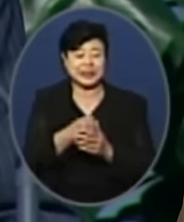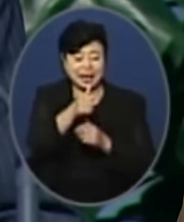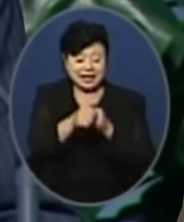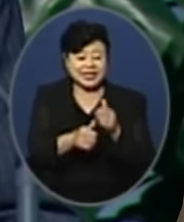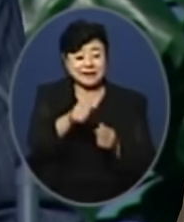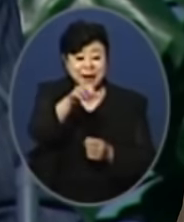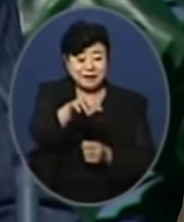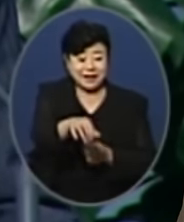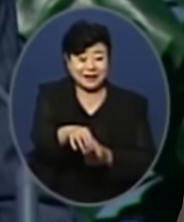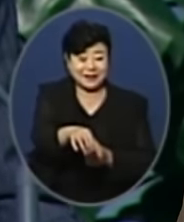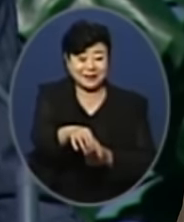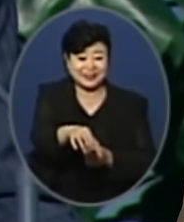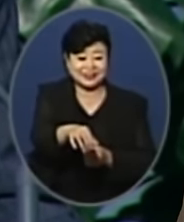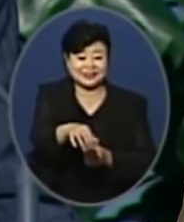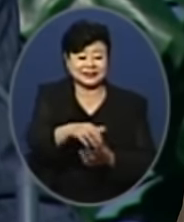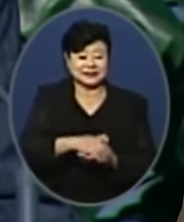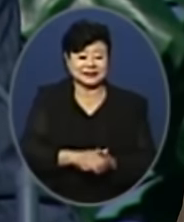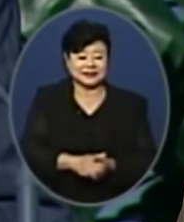하나님 앞에서